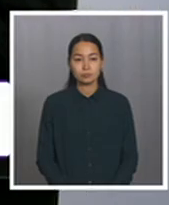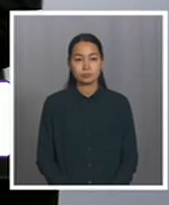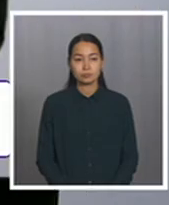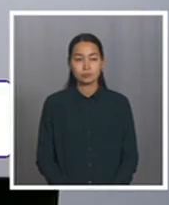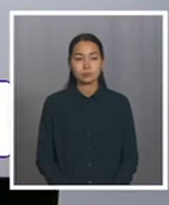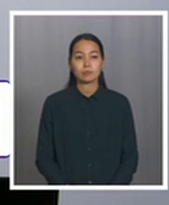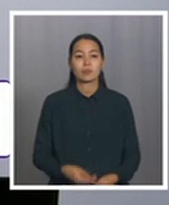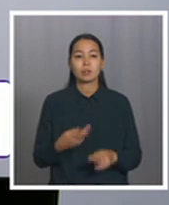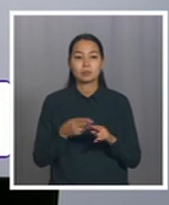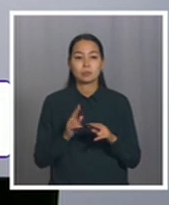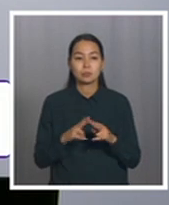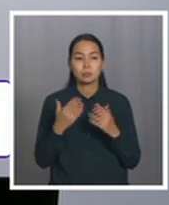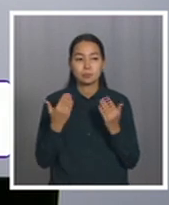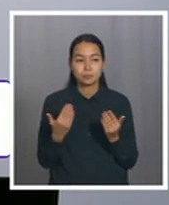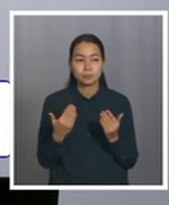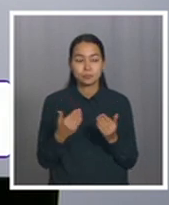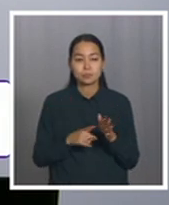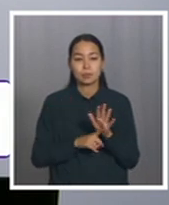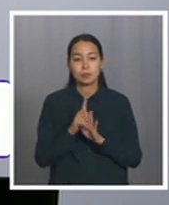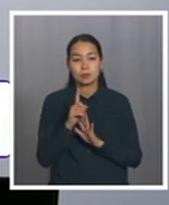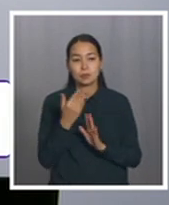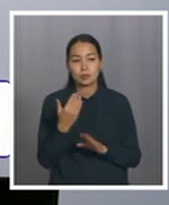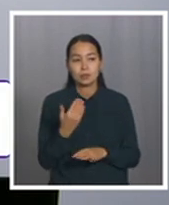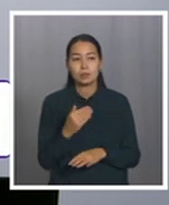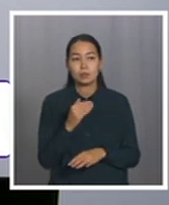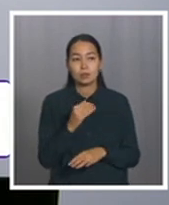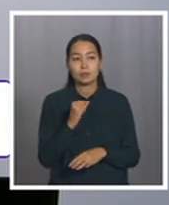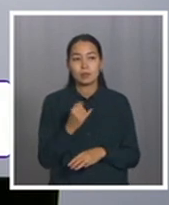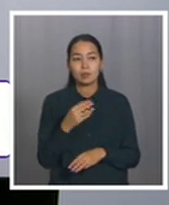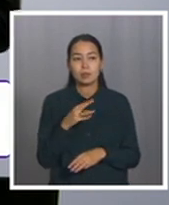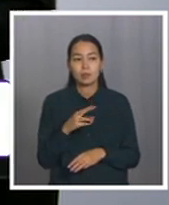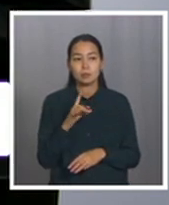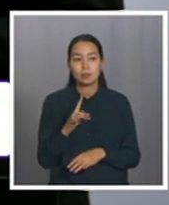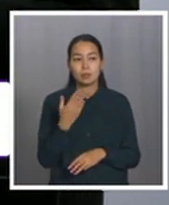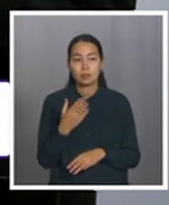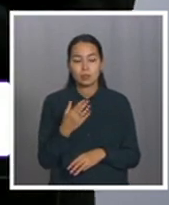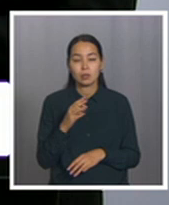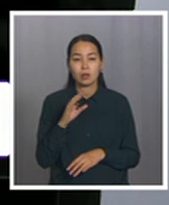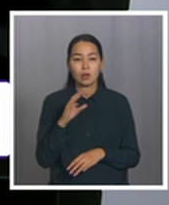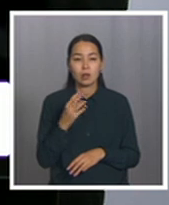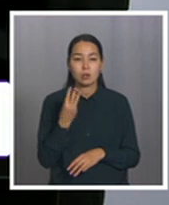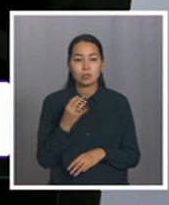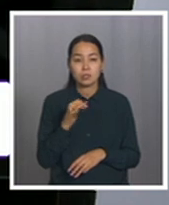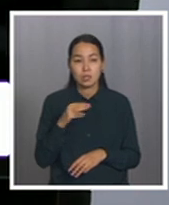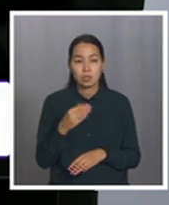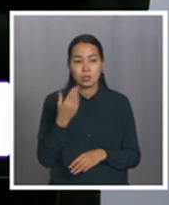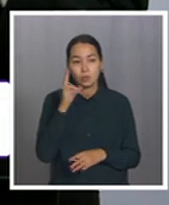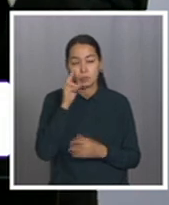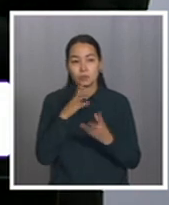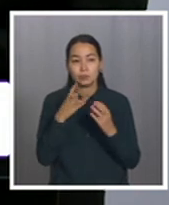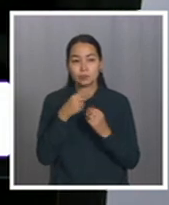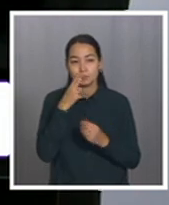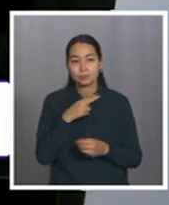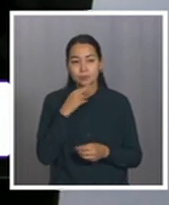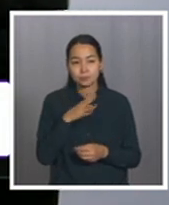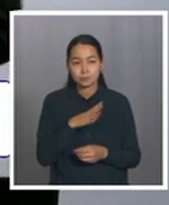Сонымен, біз бастапқыда FI тең MI RI дельта омега бөлінген дельта Т деген өрнекпен аяқтаған едік. Енді осыны ары